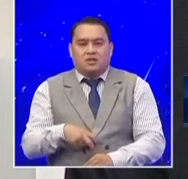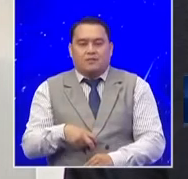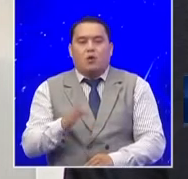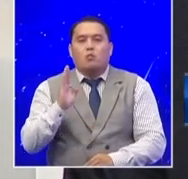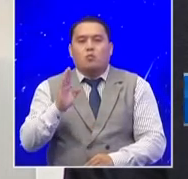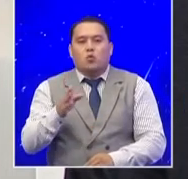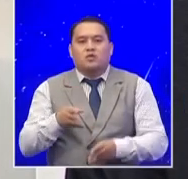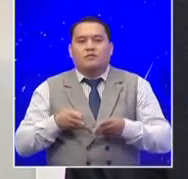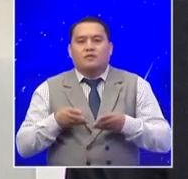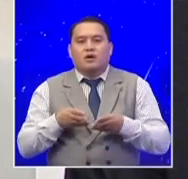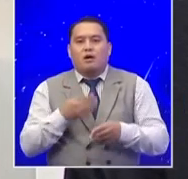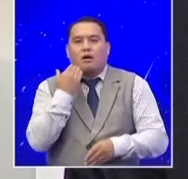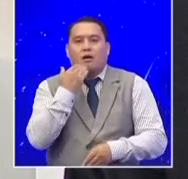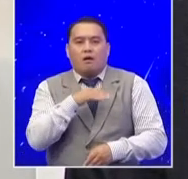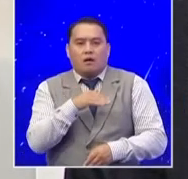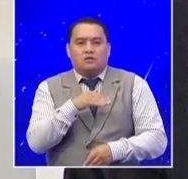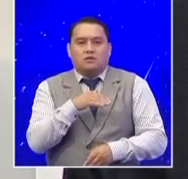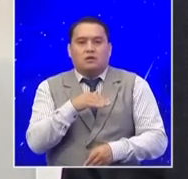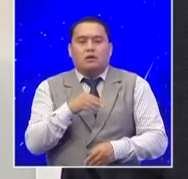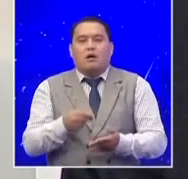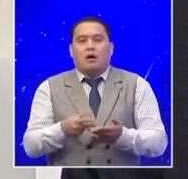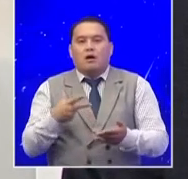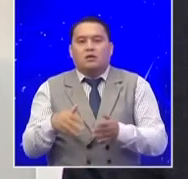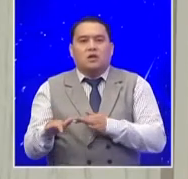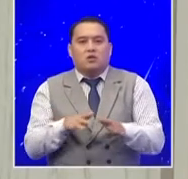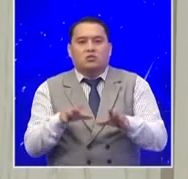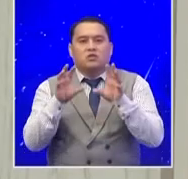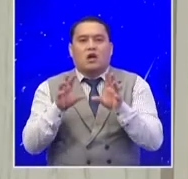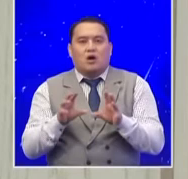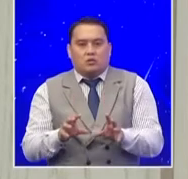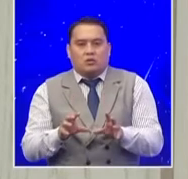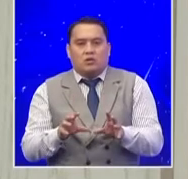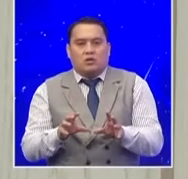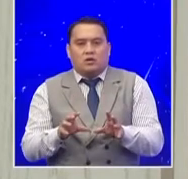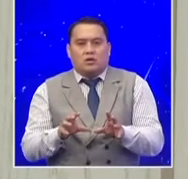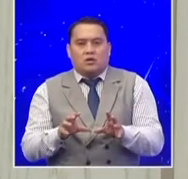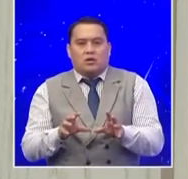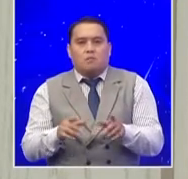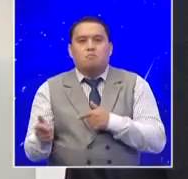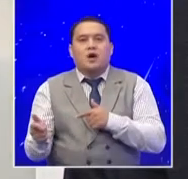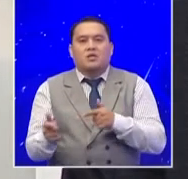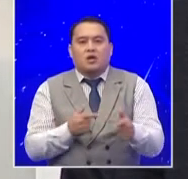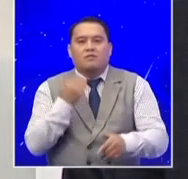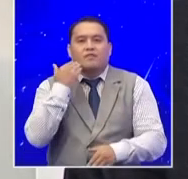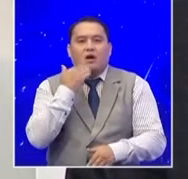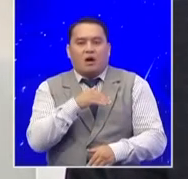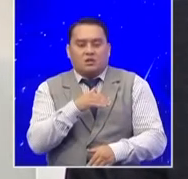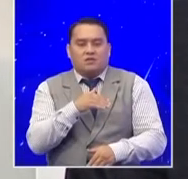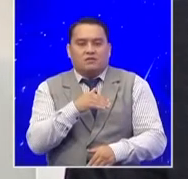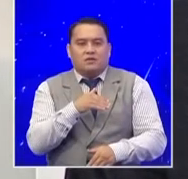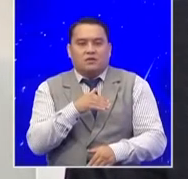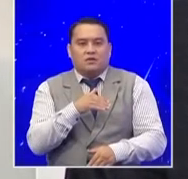будет являться качественный анализ действующего законодательства и подготовка качественных